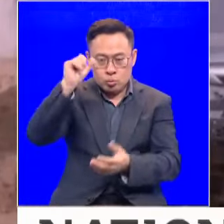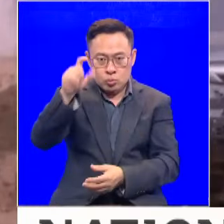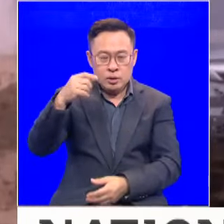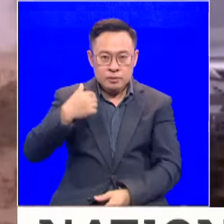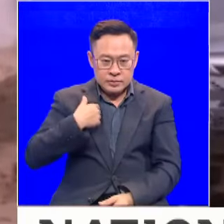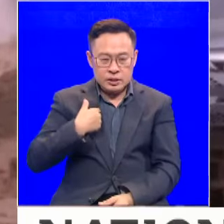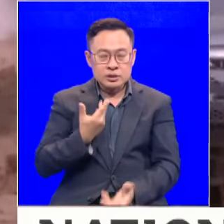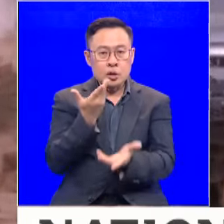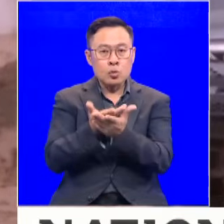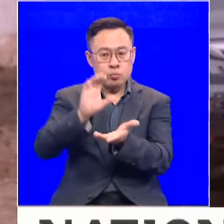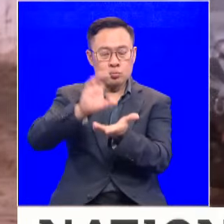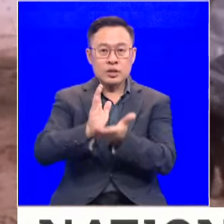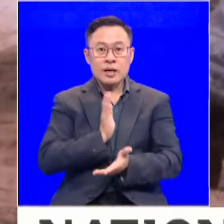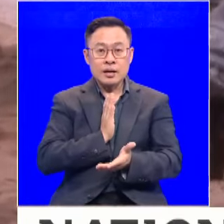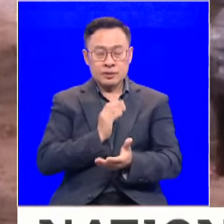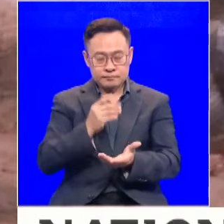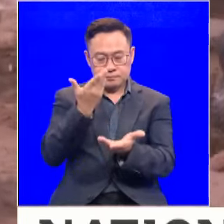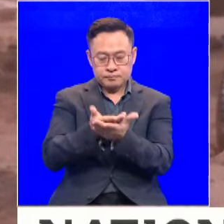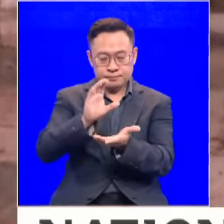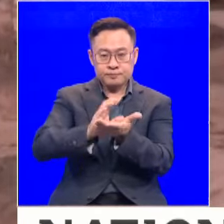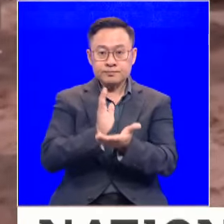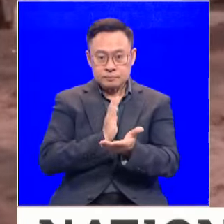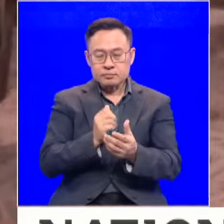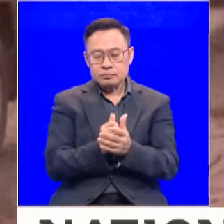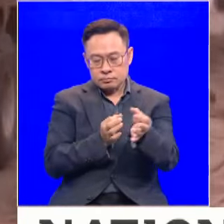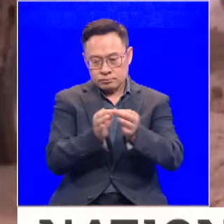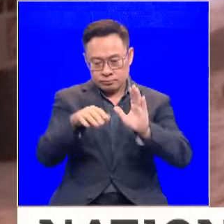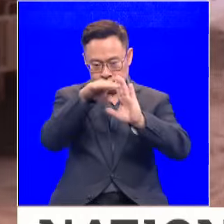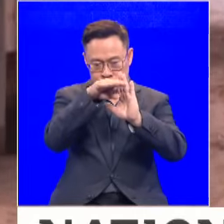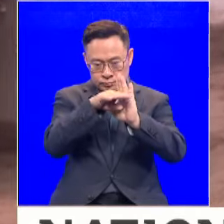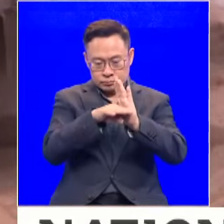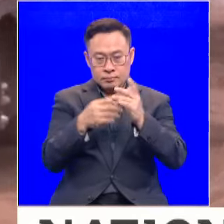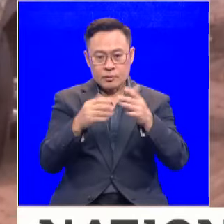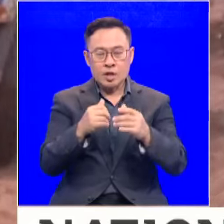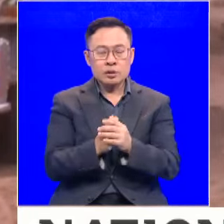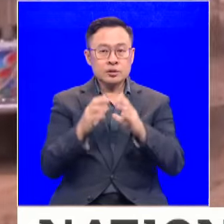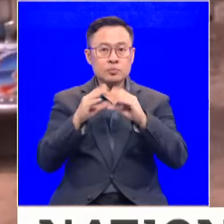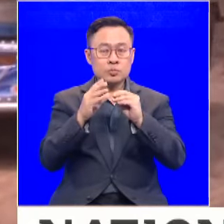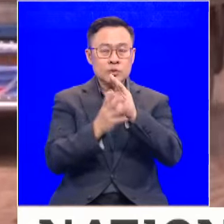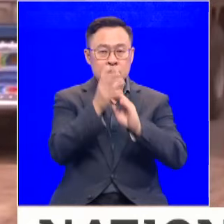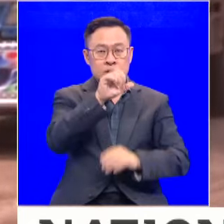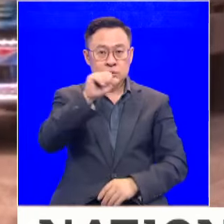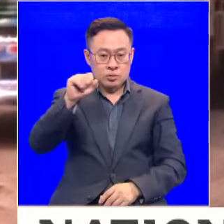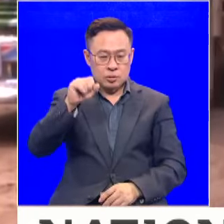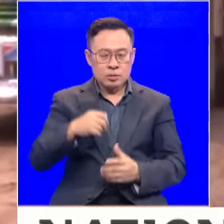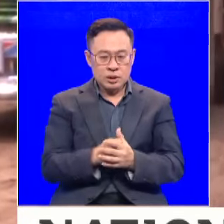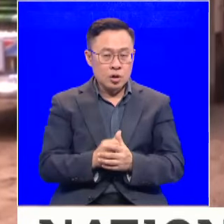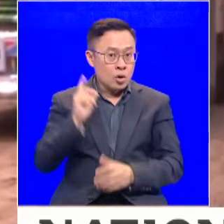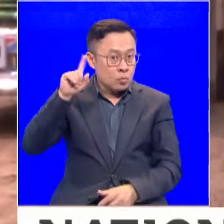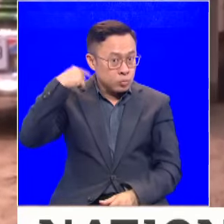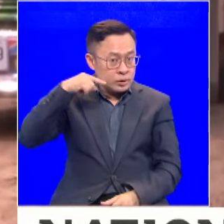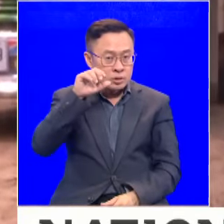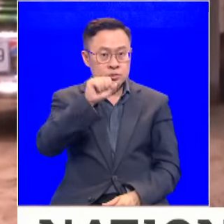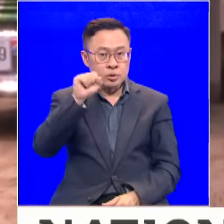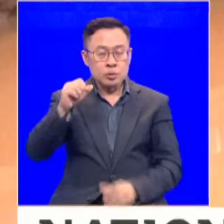การให้สัมภาษณ์อไม่ใช่ให้สัมภาษณ์สิมีการชี้แจงตอบนะคะในที่ประชุมสภาค่ะคุณธีรรัตน์สำเร็จวานิสสกรุงเทพ